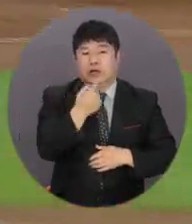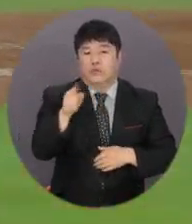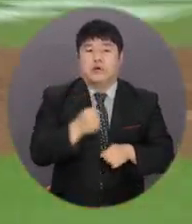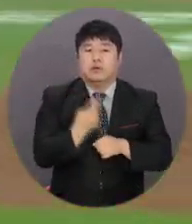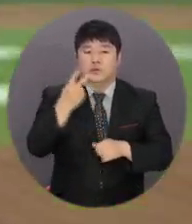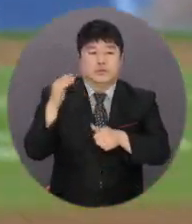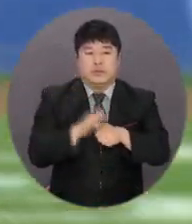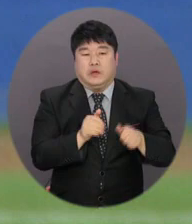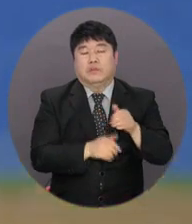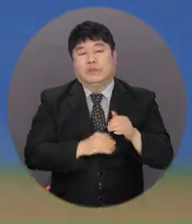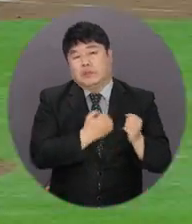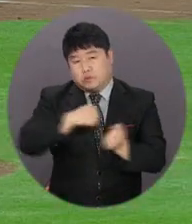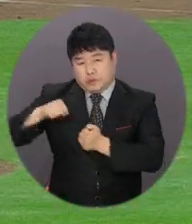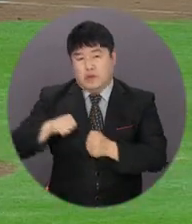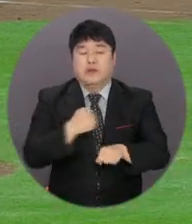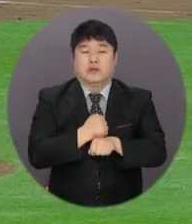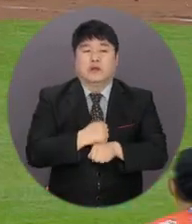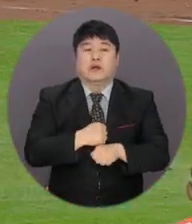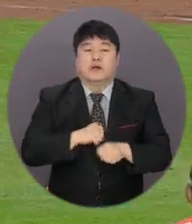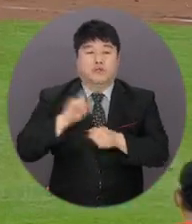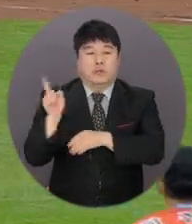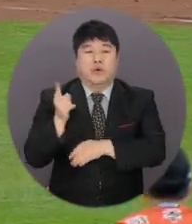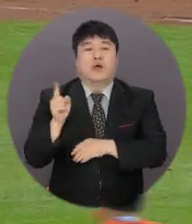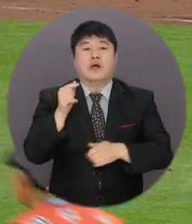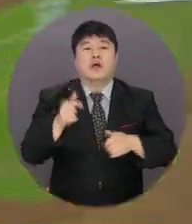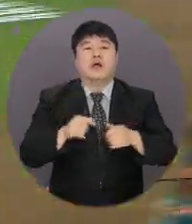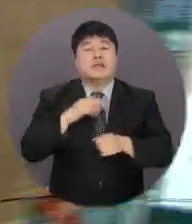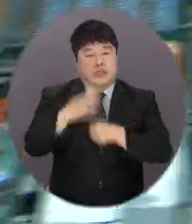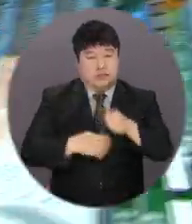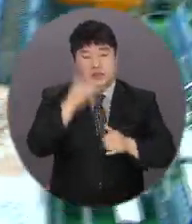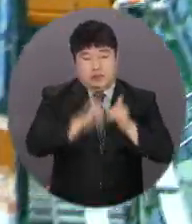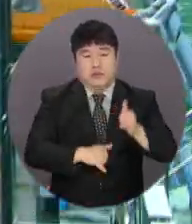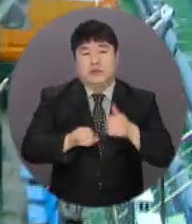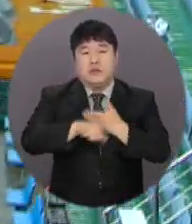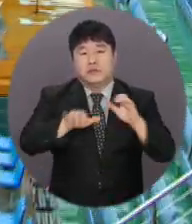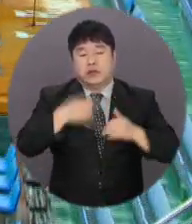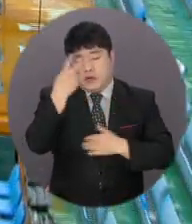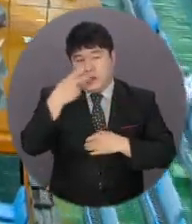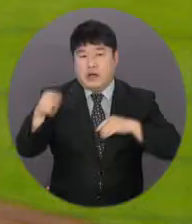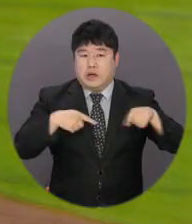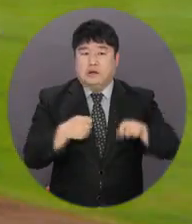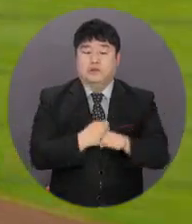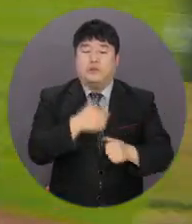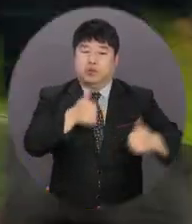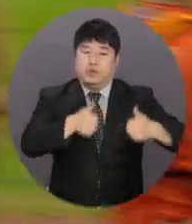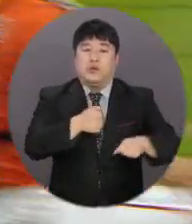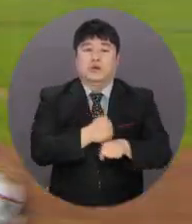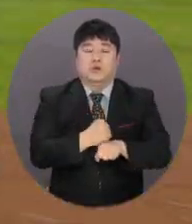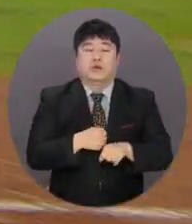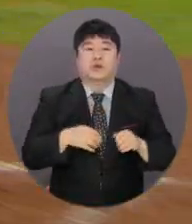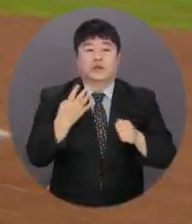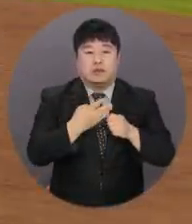나섭니다. 프로야구 40년 역사상 외국인 감독들의 첫 대결로 관심이 모아지는데 4호 선발 고민의